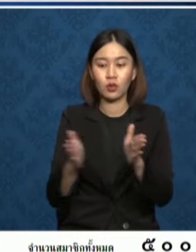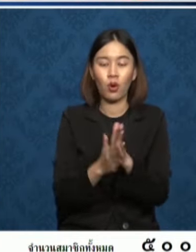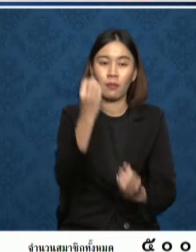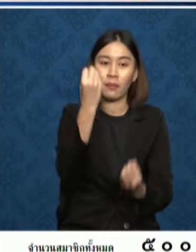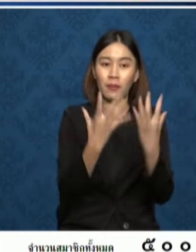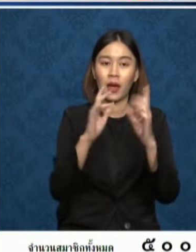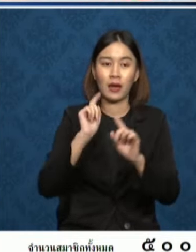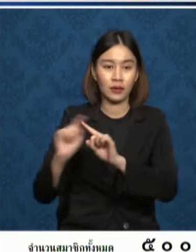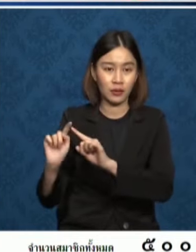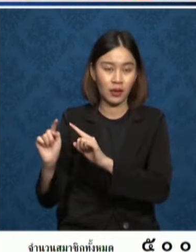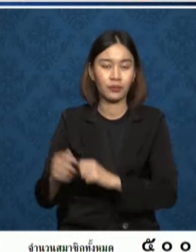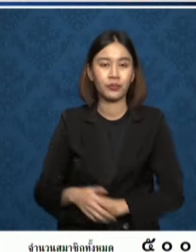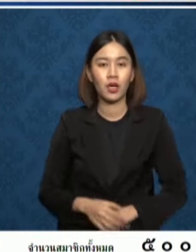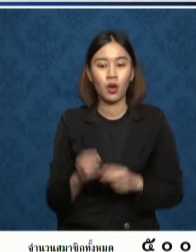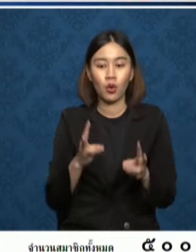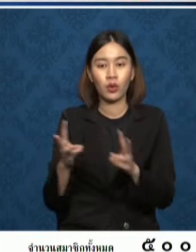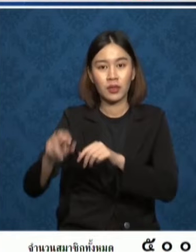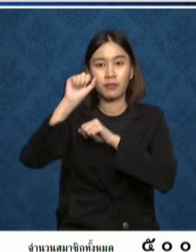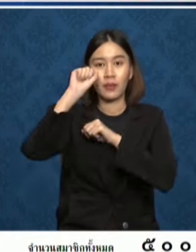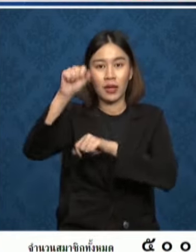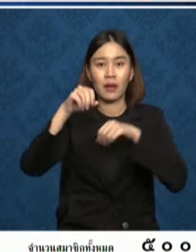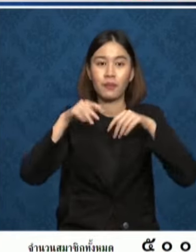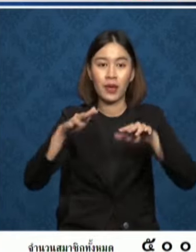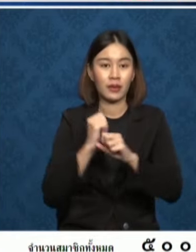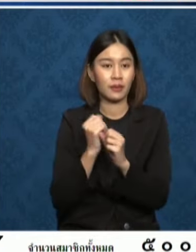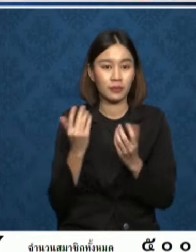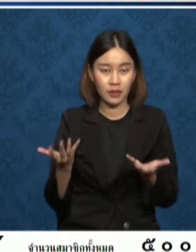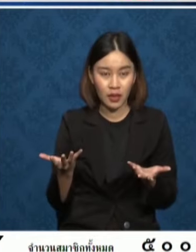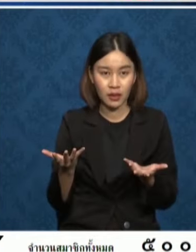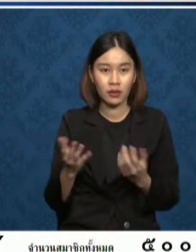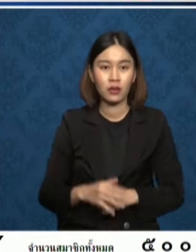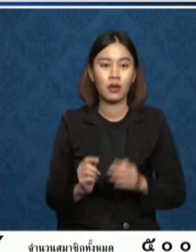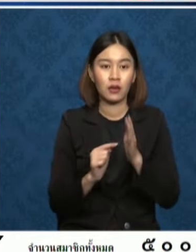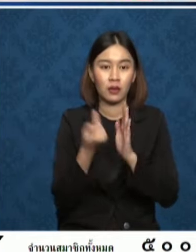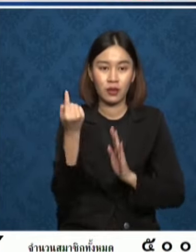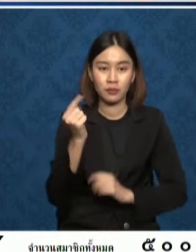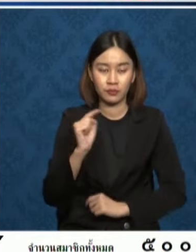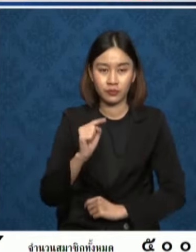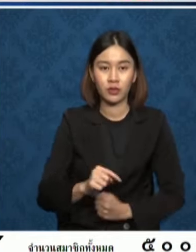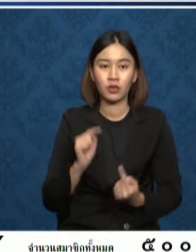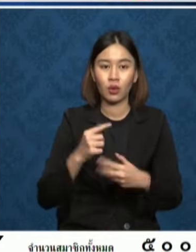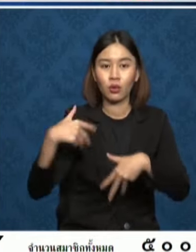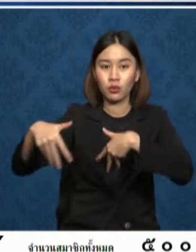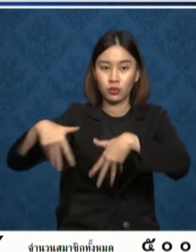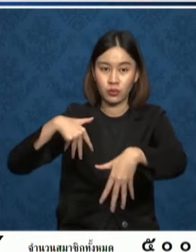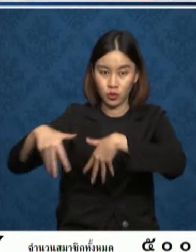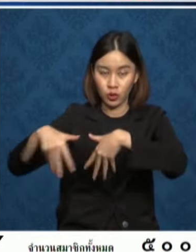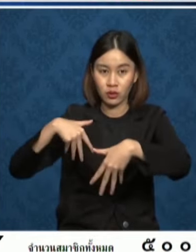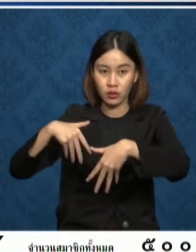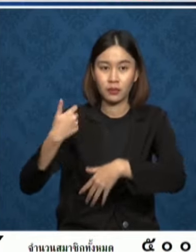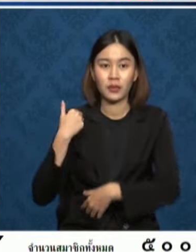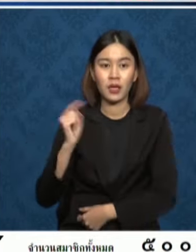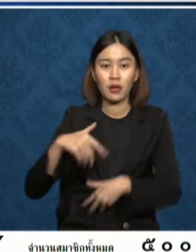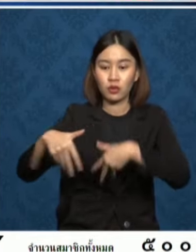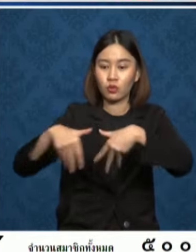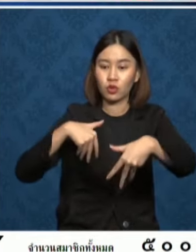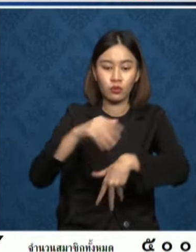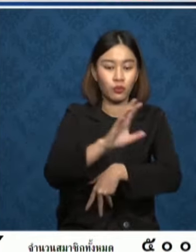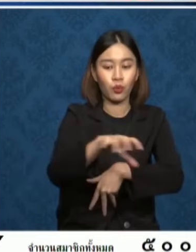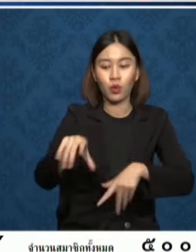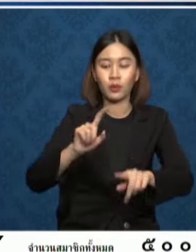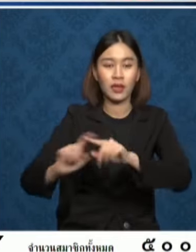ครับวิธีการประกาศถามว่าทำอย่างไรก็เริ่มต้นด้วยชุมชนไม่ว่าจะเป็นชุมชนใดชุม